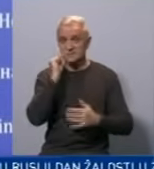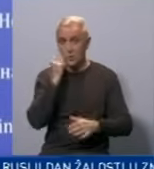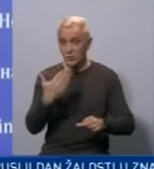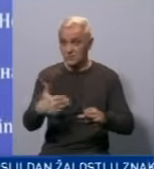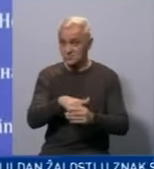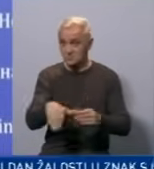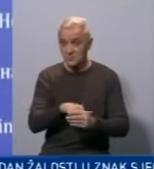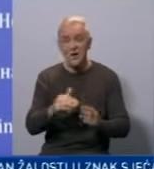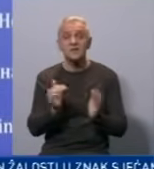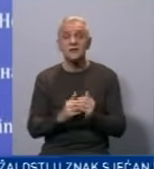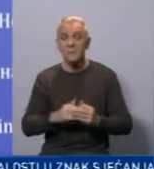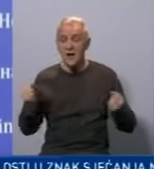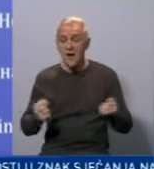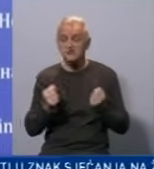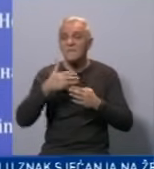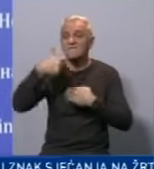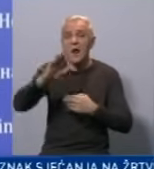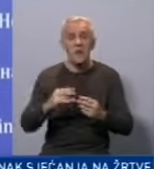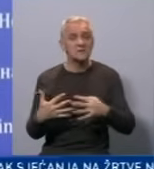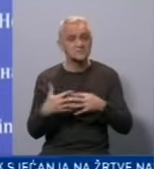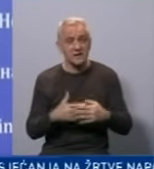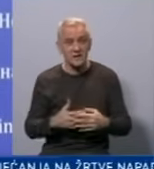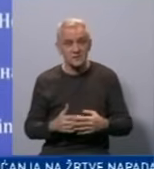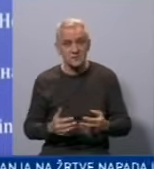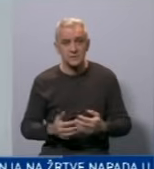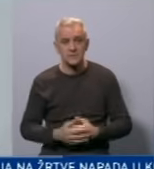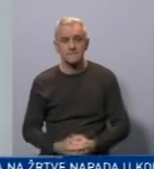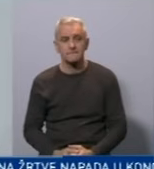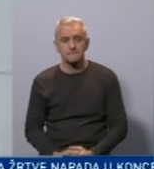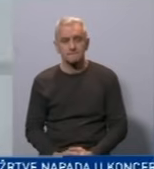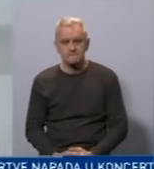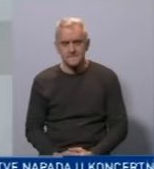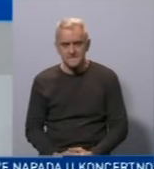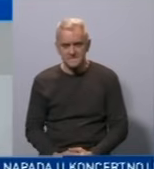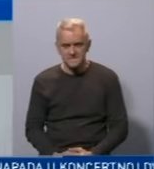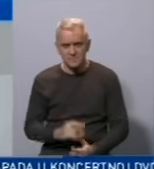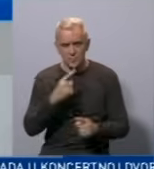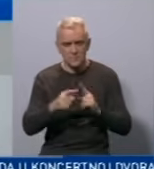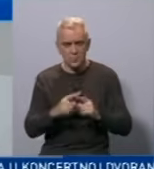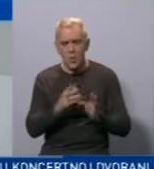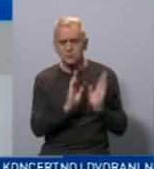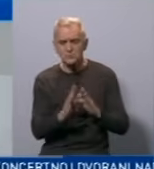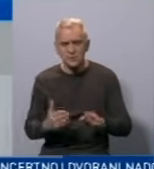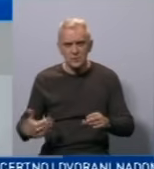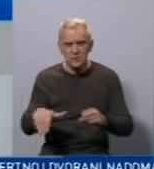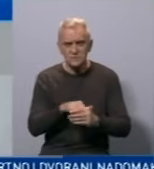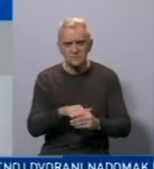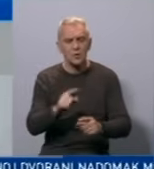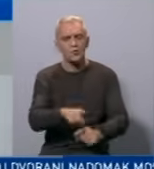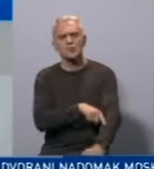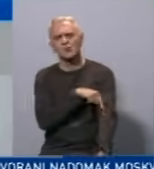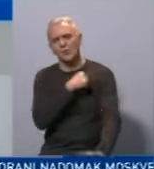zaposliti, treba angažirati vanjske suradnike i doista VSTV tu treba pomoći. Jednostavno procedure zapošljavanja zaista dugo